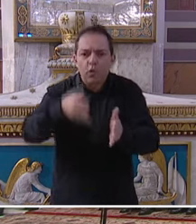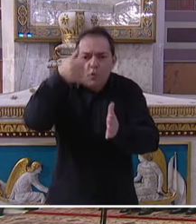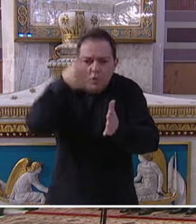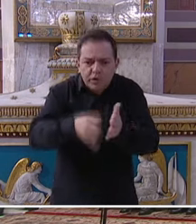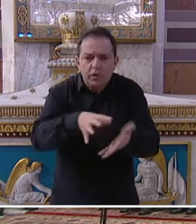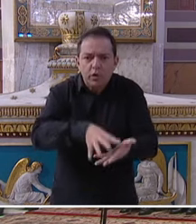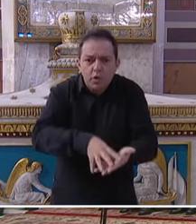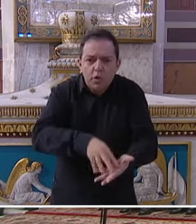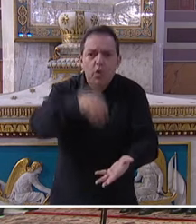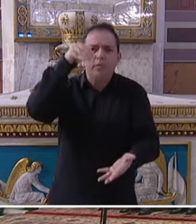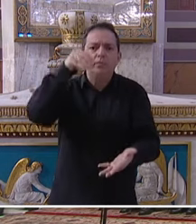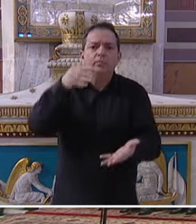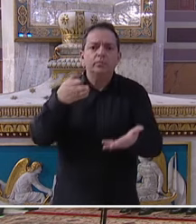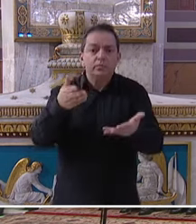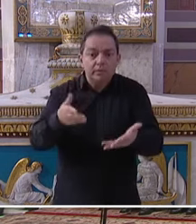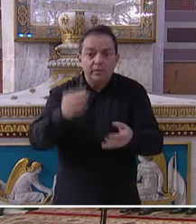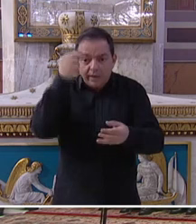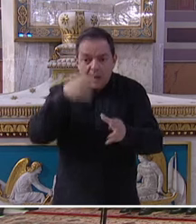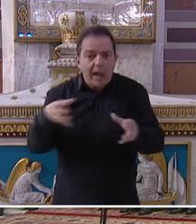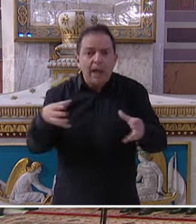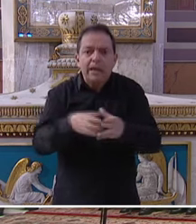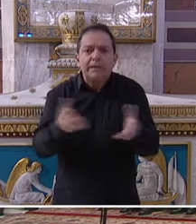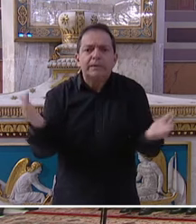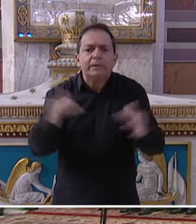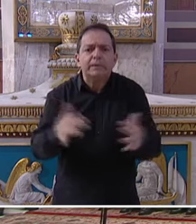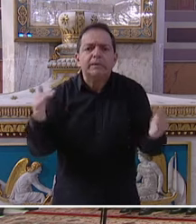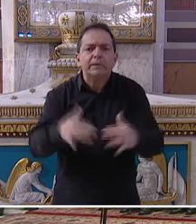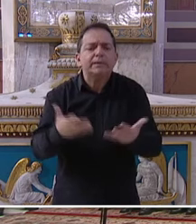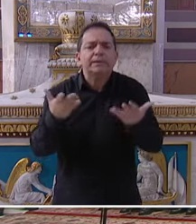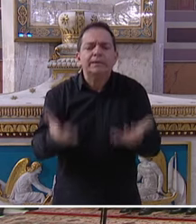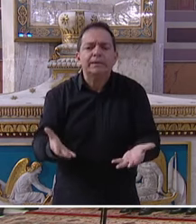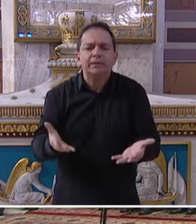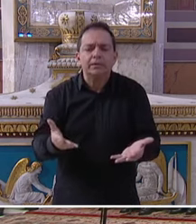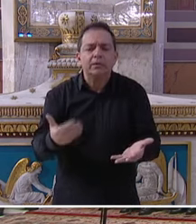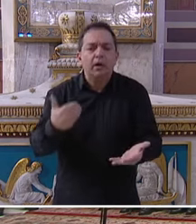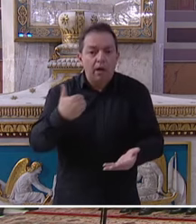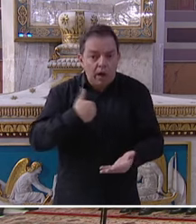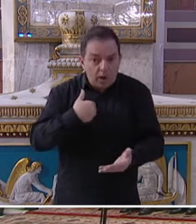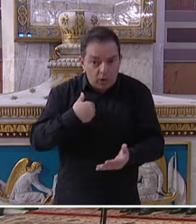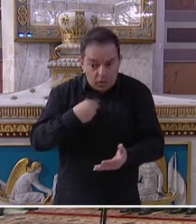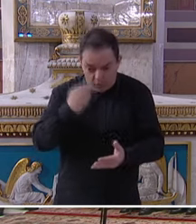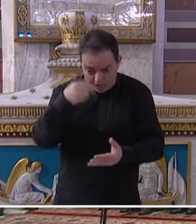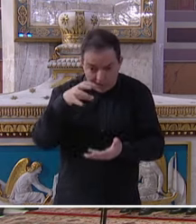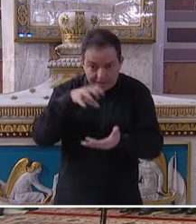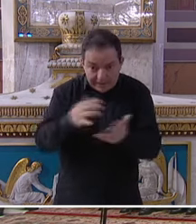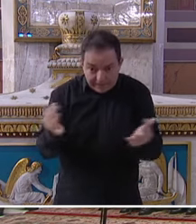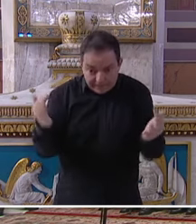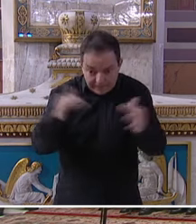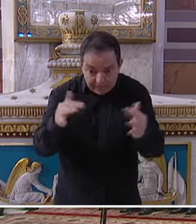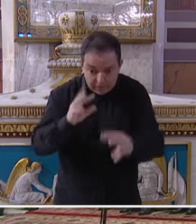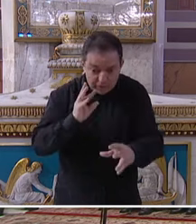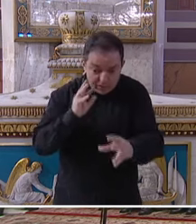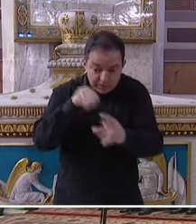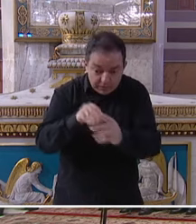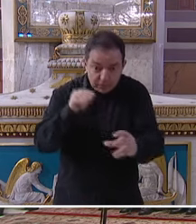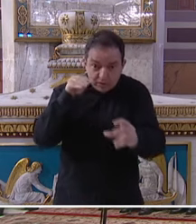το βαθύτατο περιεχόμενο της Εκκλησίας. Κοινωνώ με την Εκκλησία,